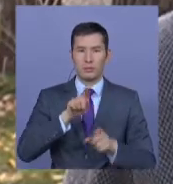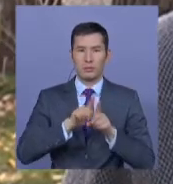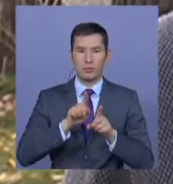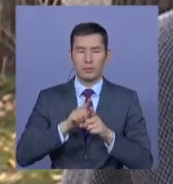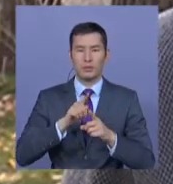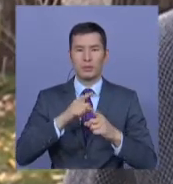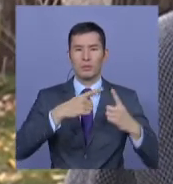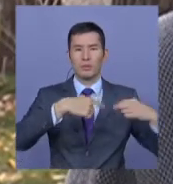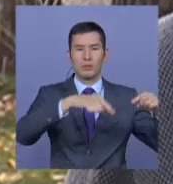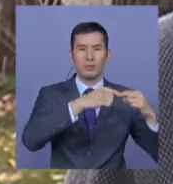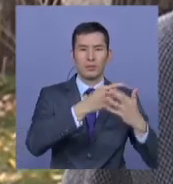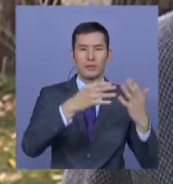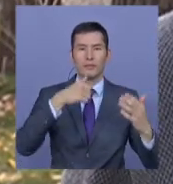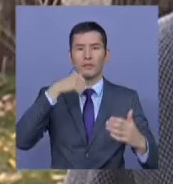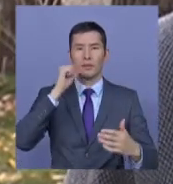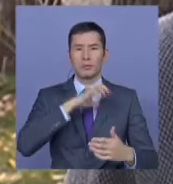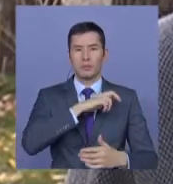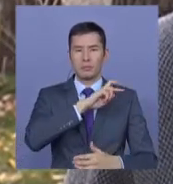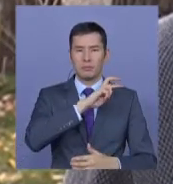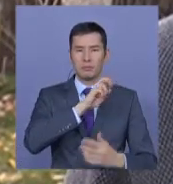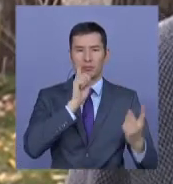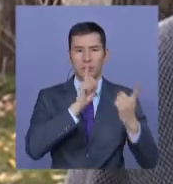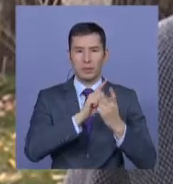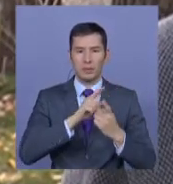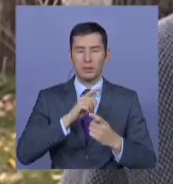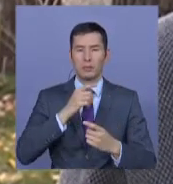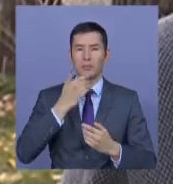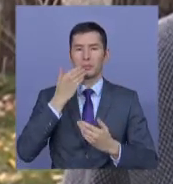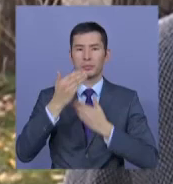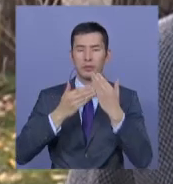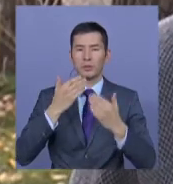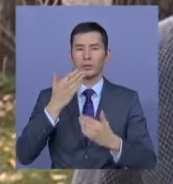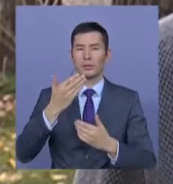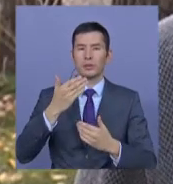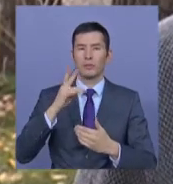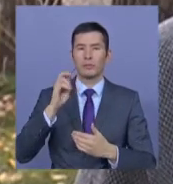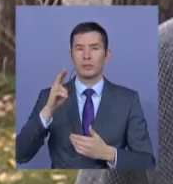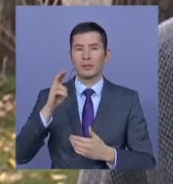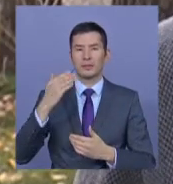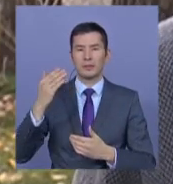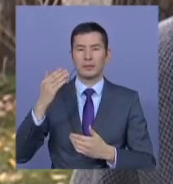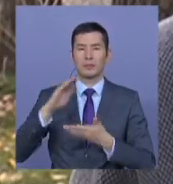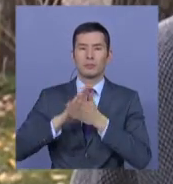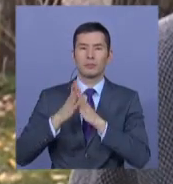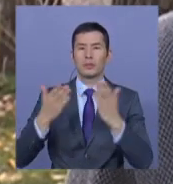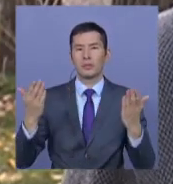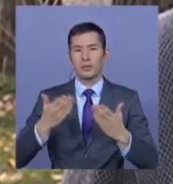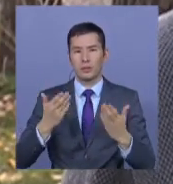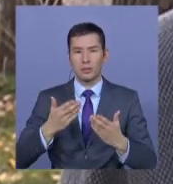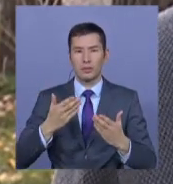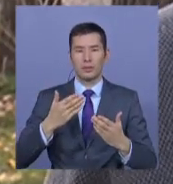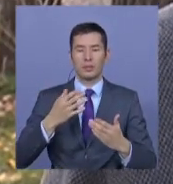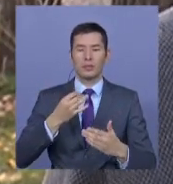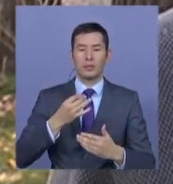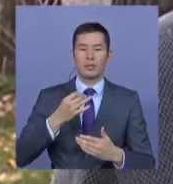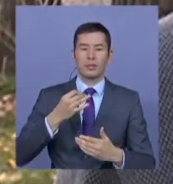қоры. Кеше келіп, хабарласып, барлық баланың жағдайын бәрін біліп, көріп алғаннан кейін